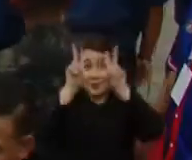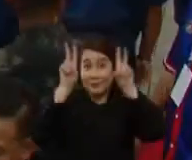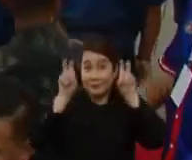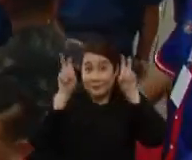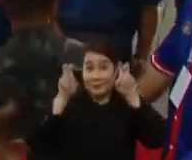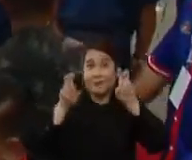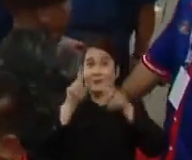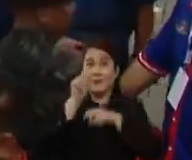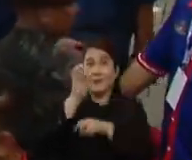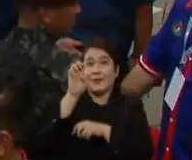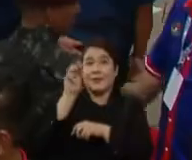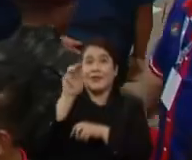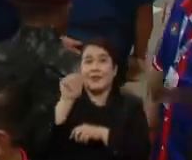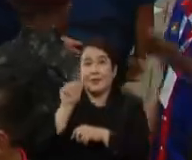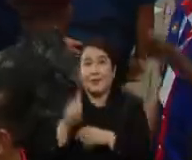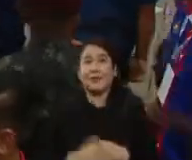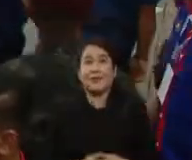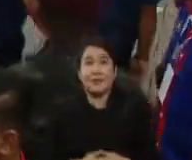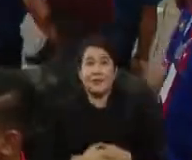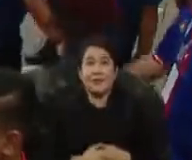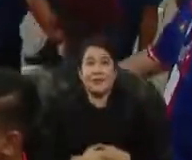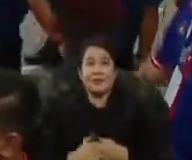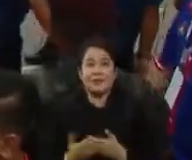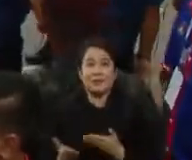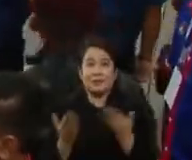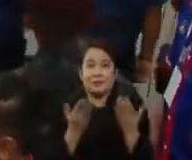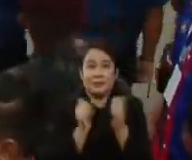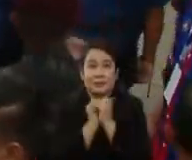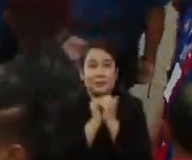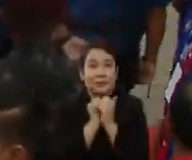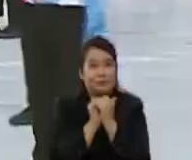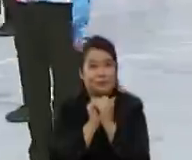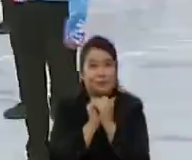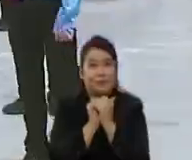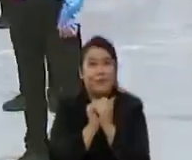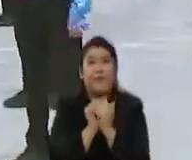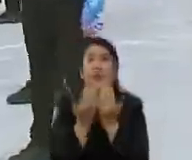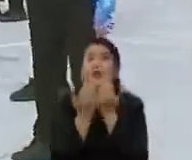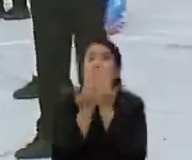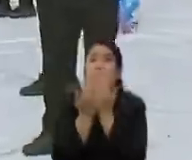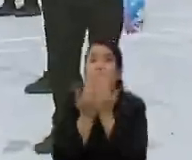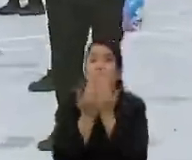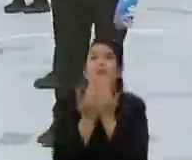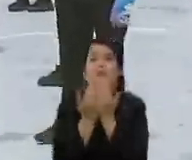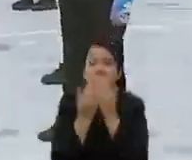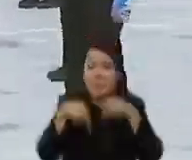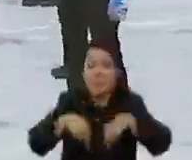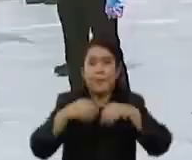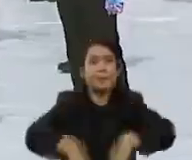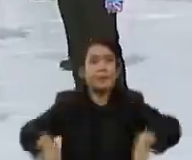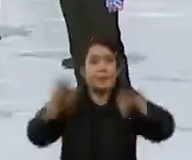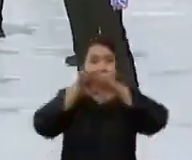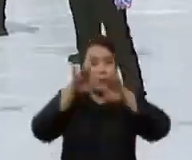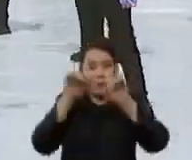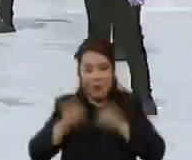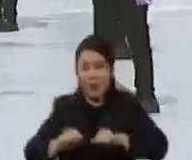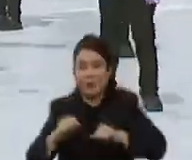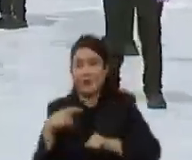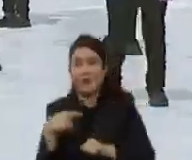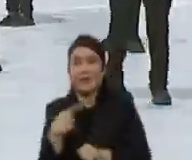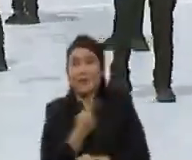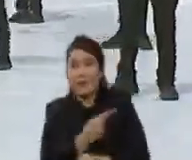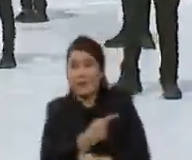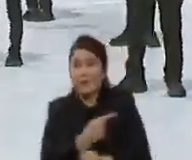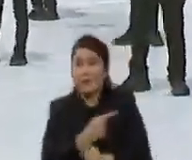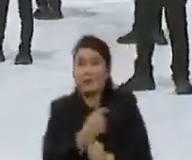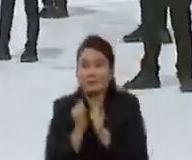tersebut mengangkat nilai-nilai kebersamaan, keterangkuman dan kesyukuran. Ini penting bagi membolehkan kita bersama-sama